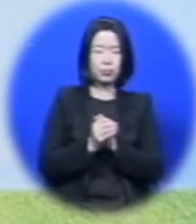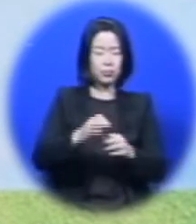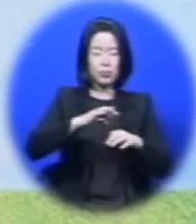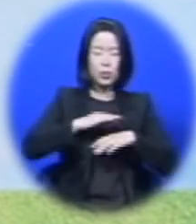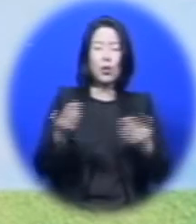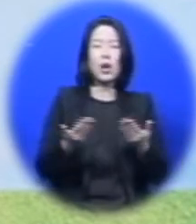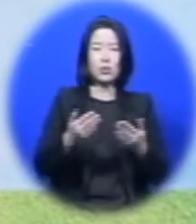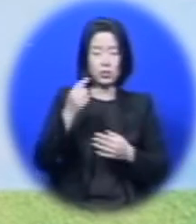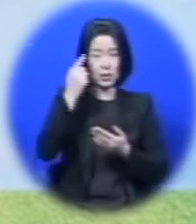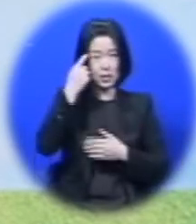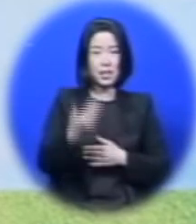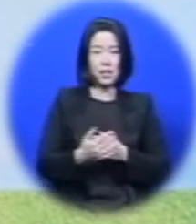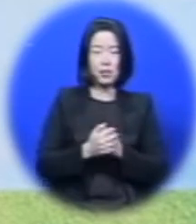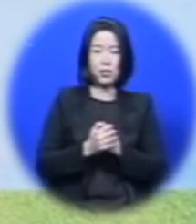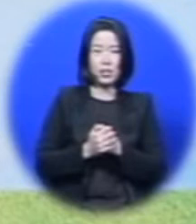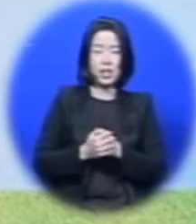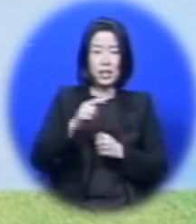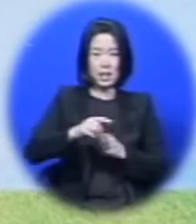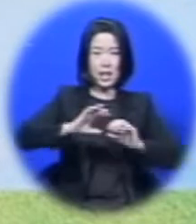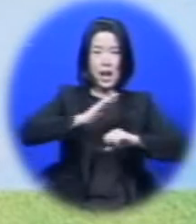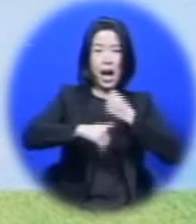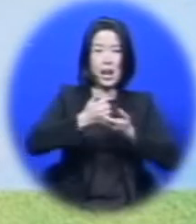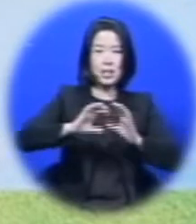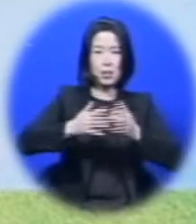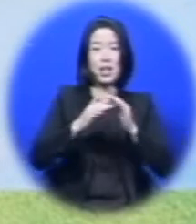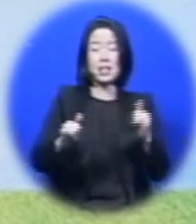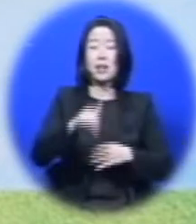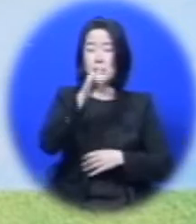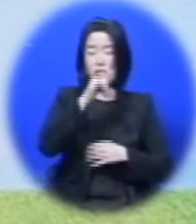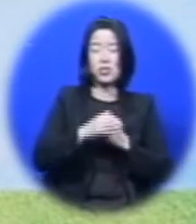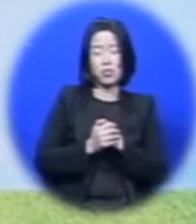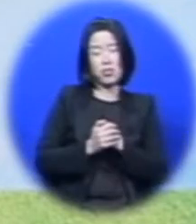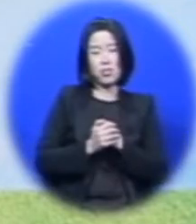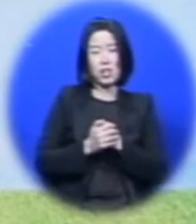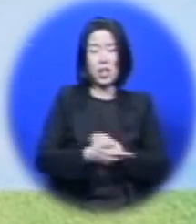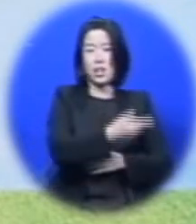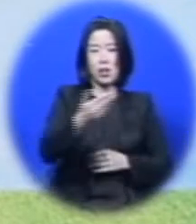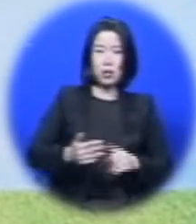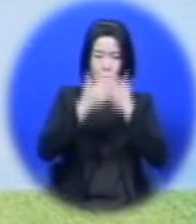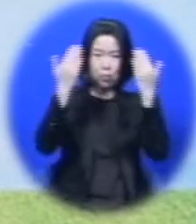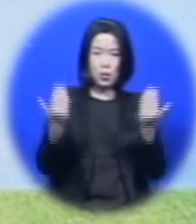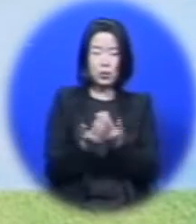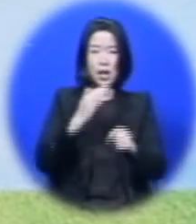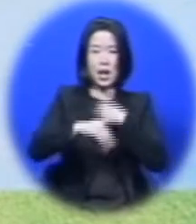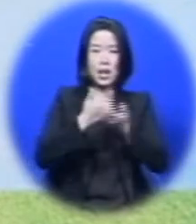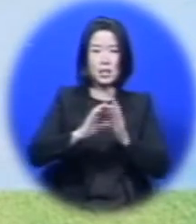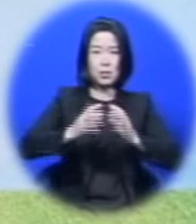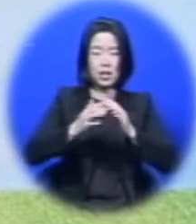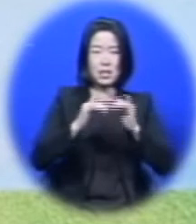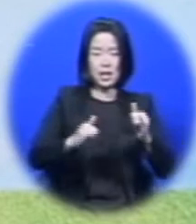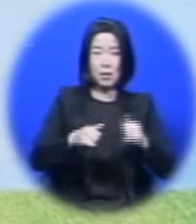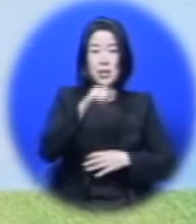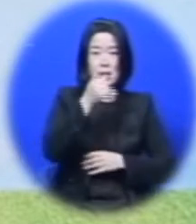놀라운 일이잖아요. 하나님의 나라 사람이 있는 겁니다. 여러분 모두가 다 하나님의 나라